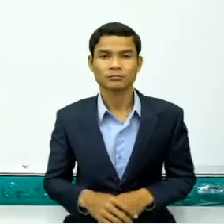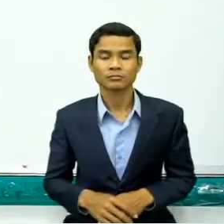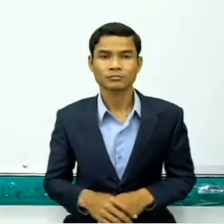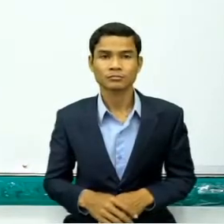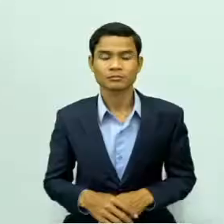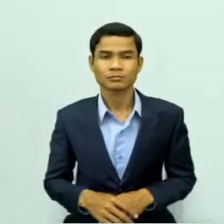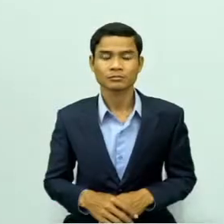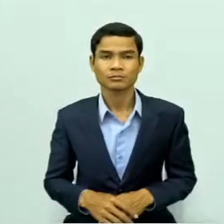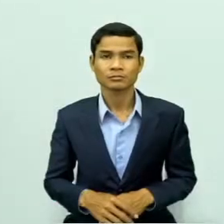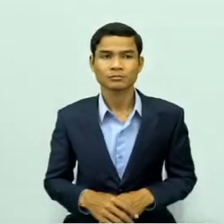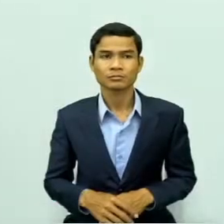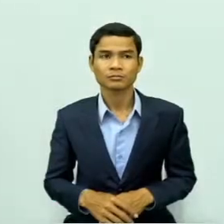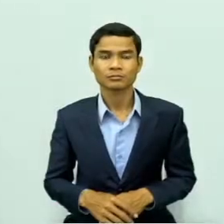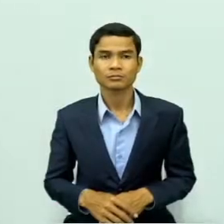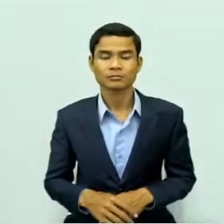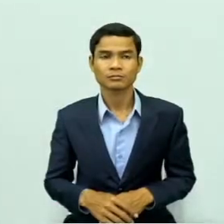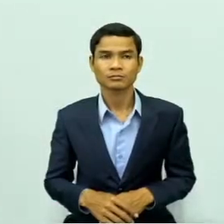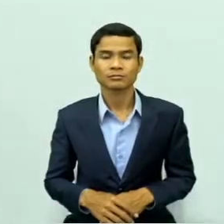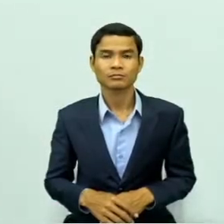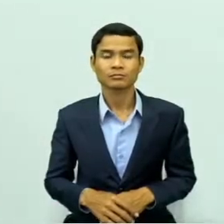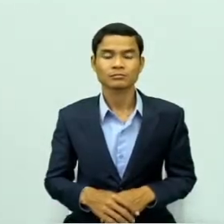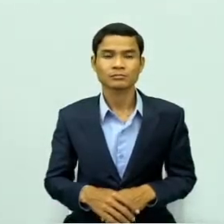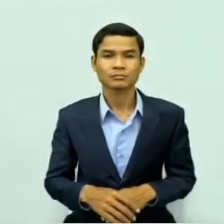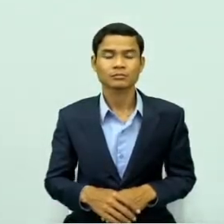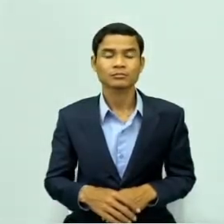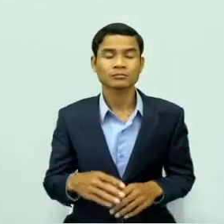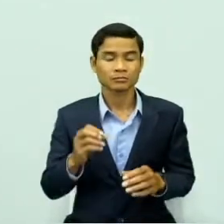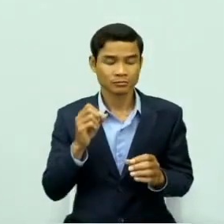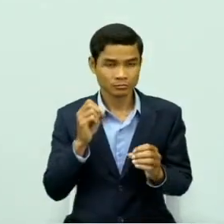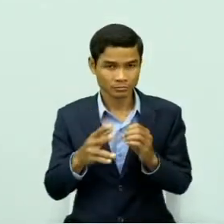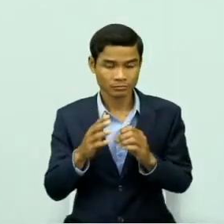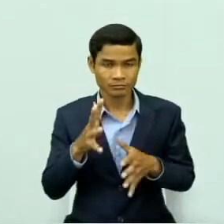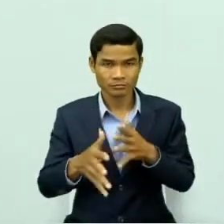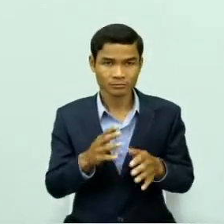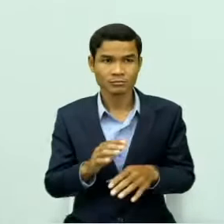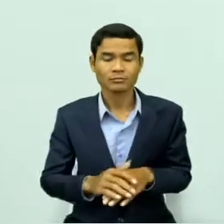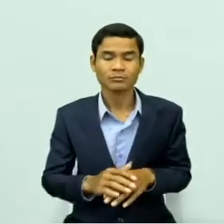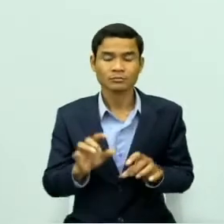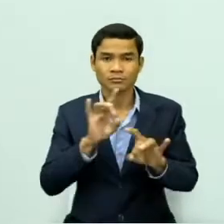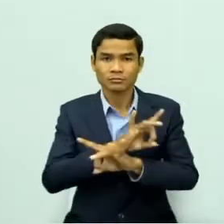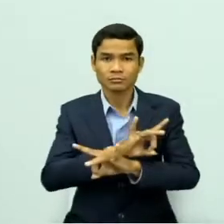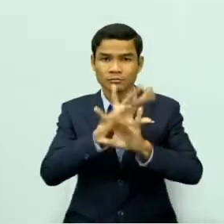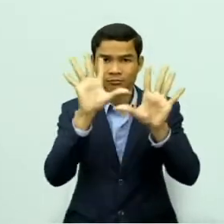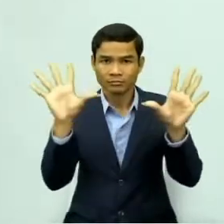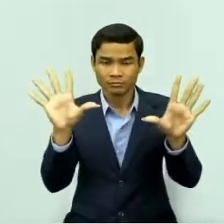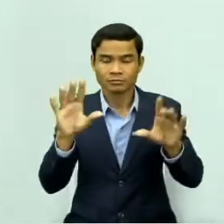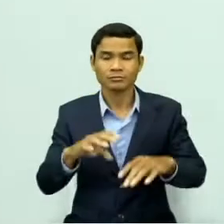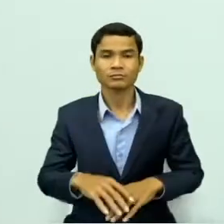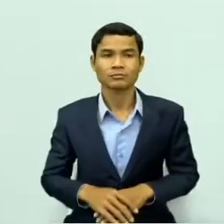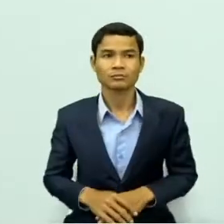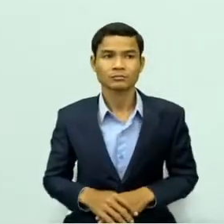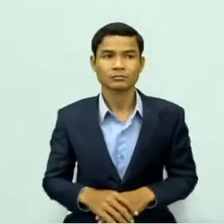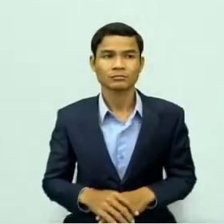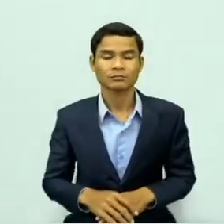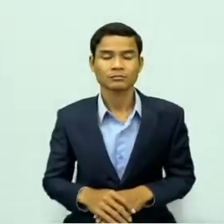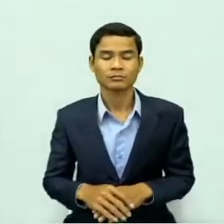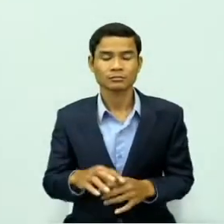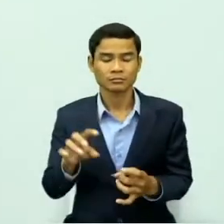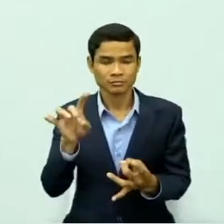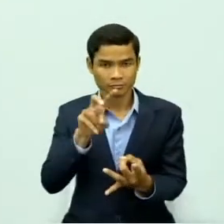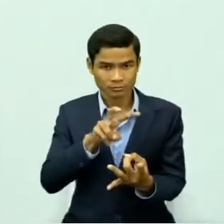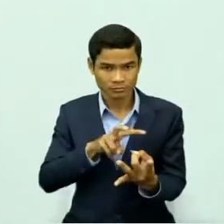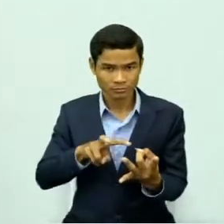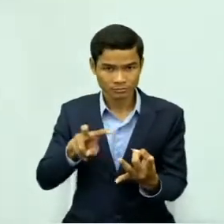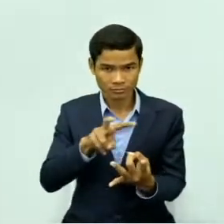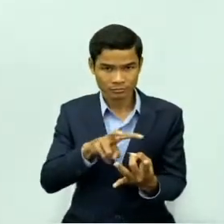Chà, chập đá ấm ăn, chập đá ấm. Prôm. Triển chia